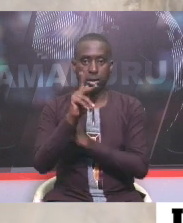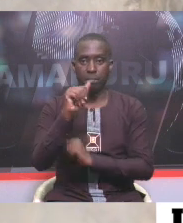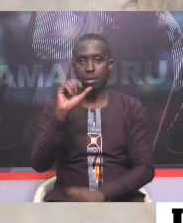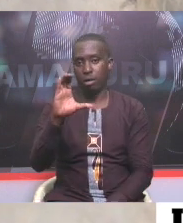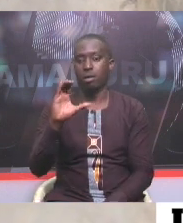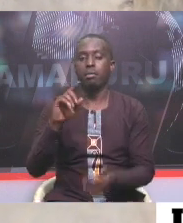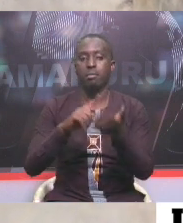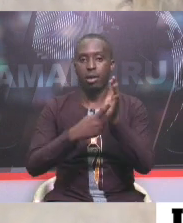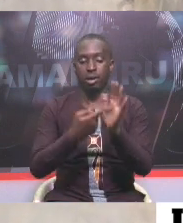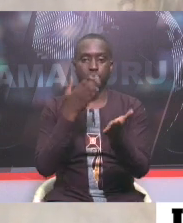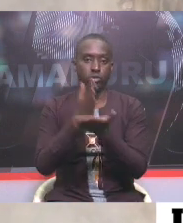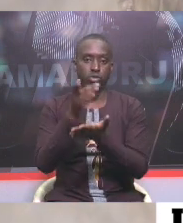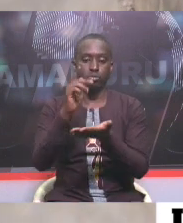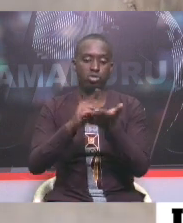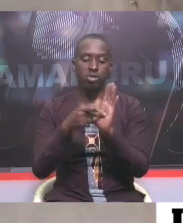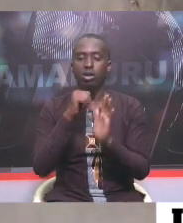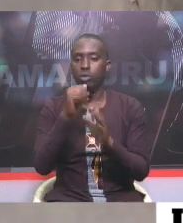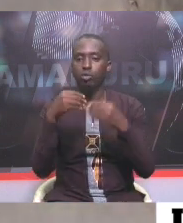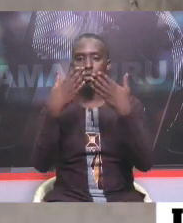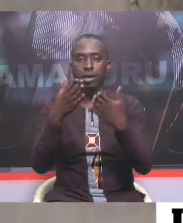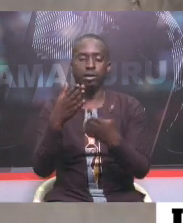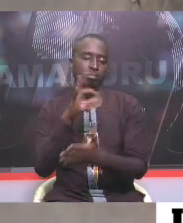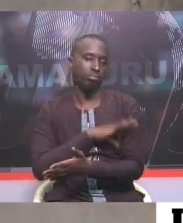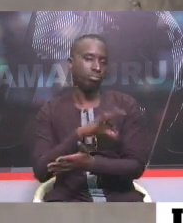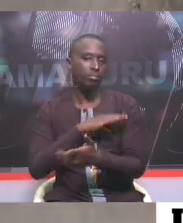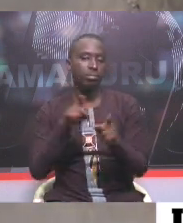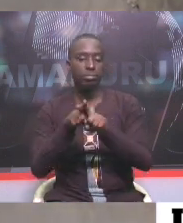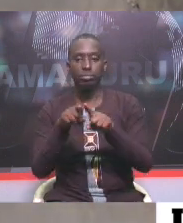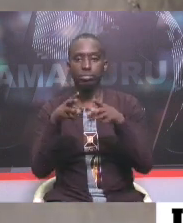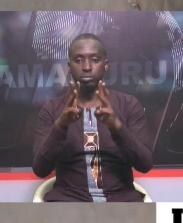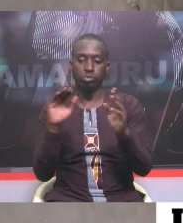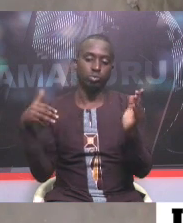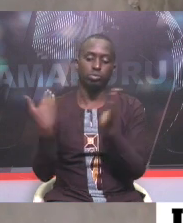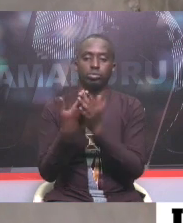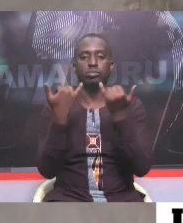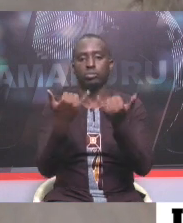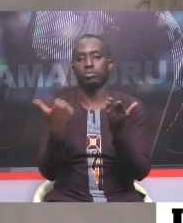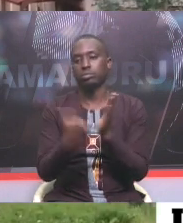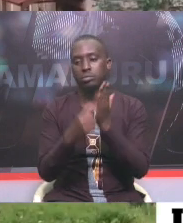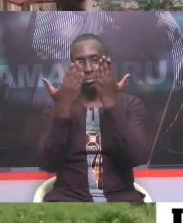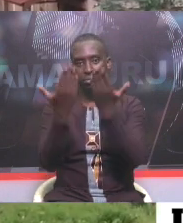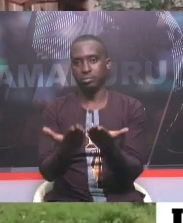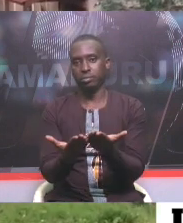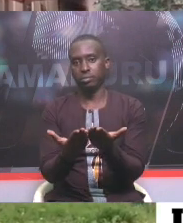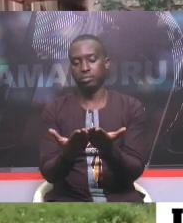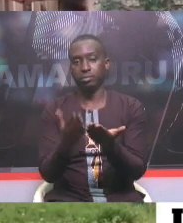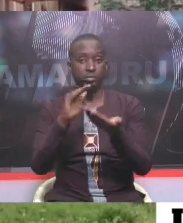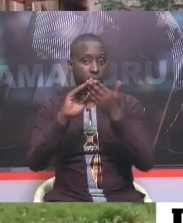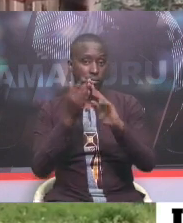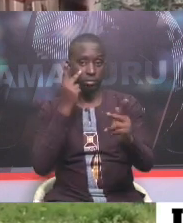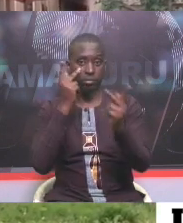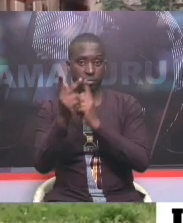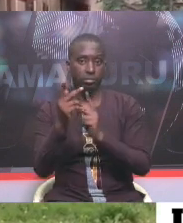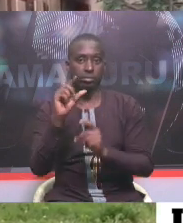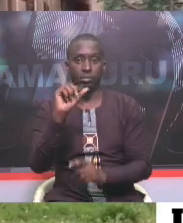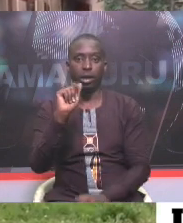Bagiye bagaragaza ko uyu mushinga udatanga umusaruro nk'uko bikwiye kugeza ubu ibibazo bikaba bikigaragara. Umudugudu w'icyitegererezo